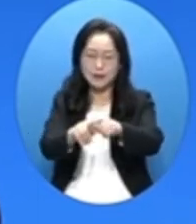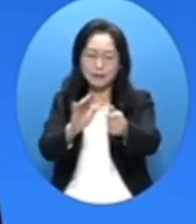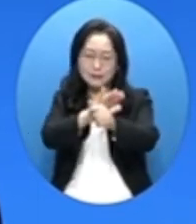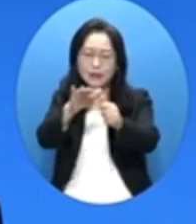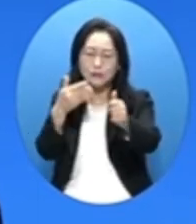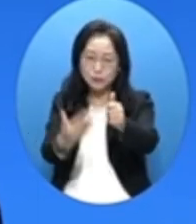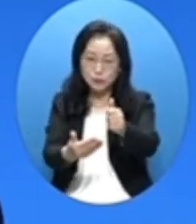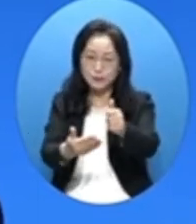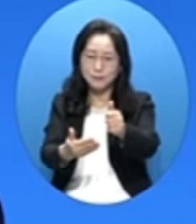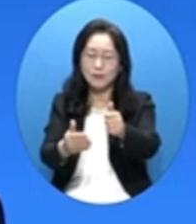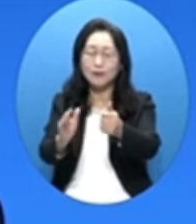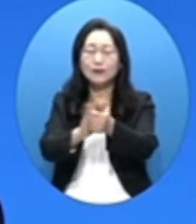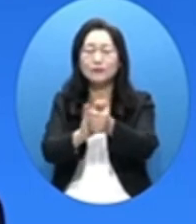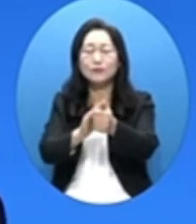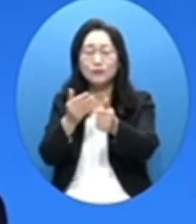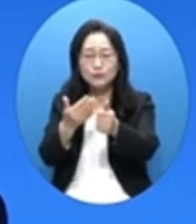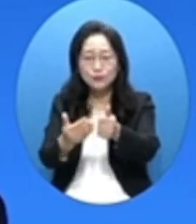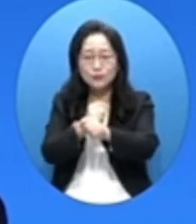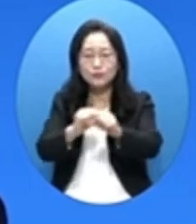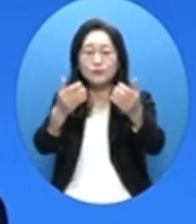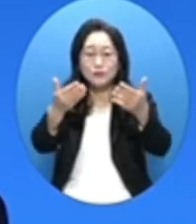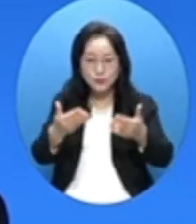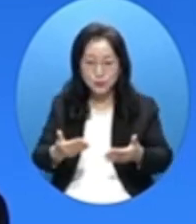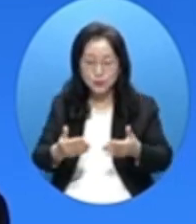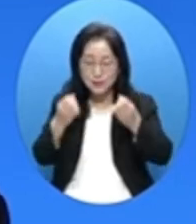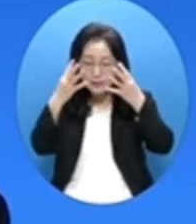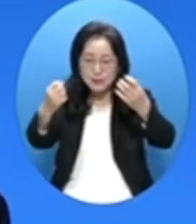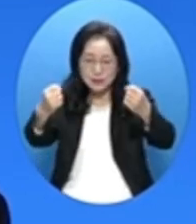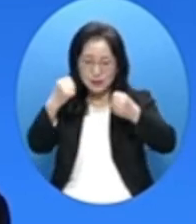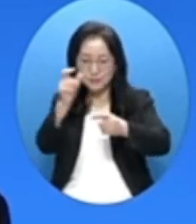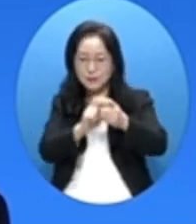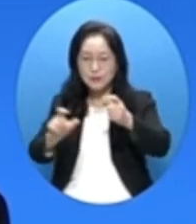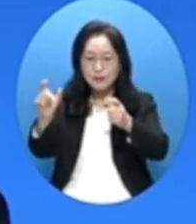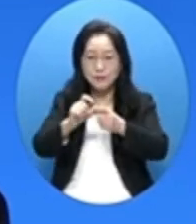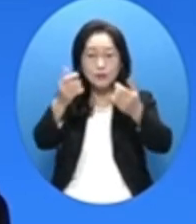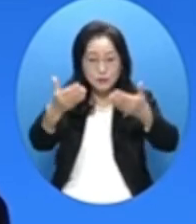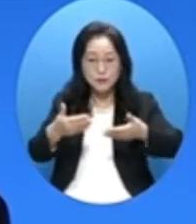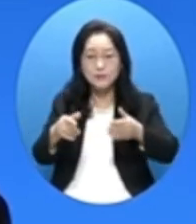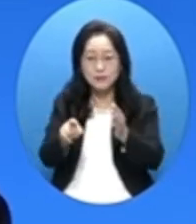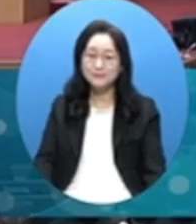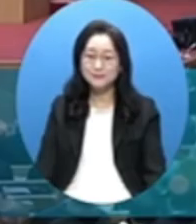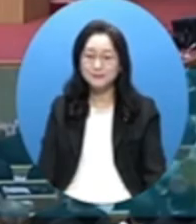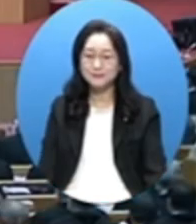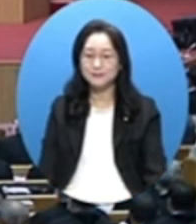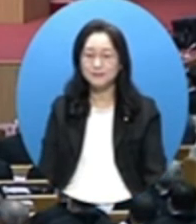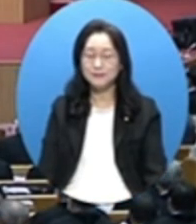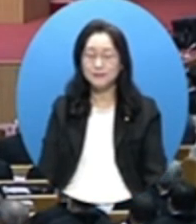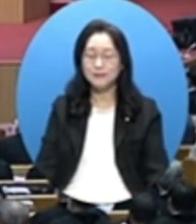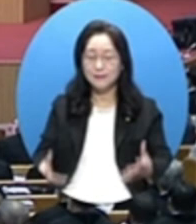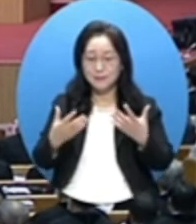우리를 위로하고 우리를 용서해 주시고 우리의 샘을 더하여 주시는 것입니다 절망의 환경을 바라보지